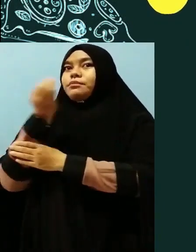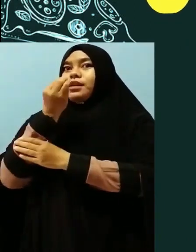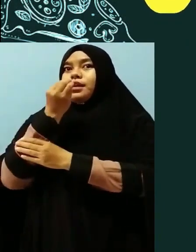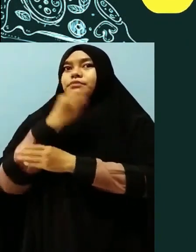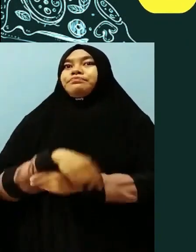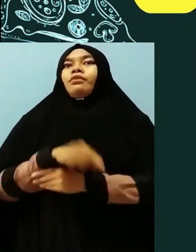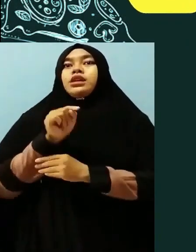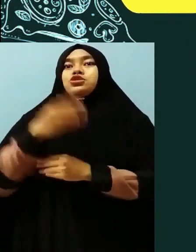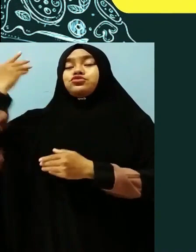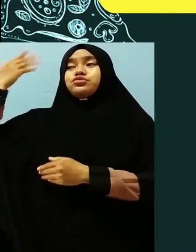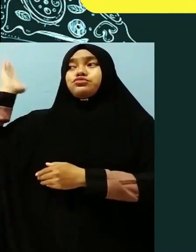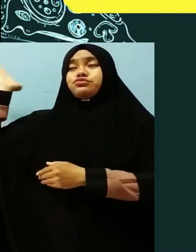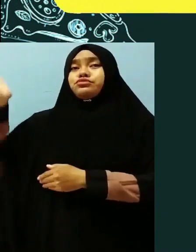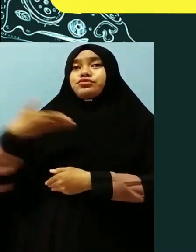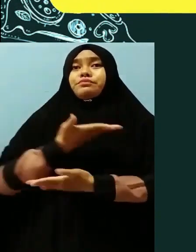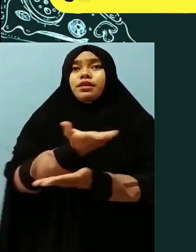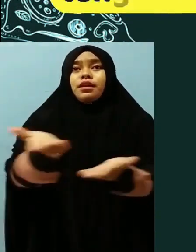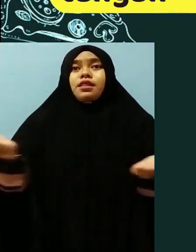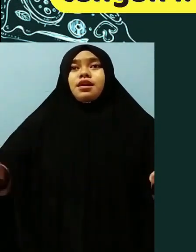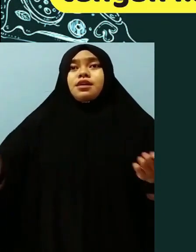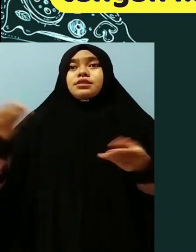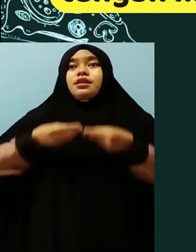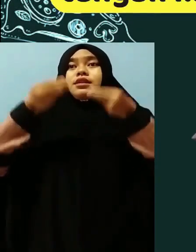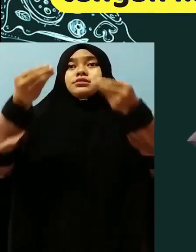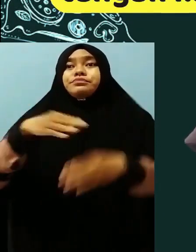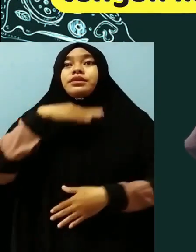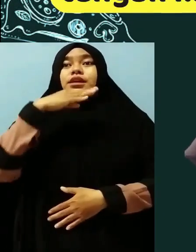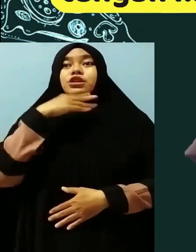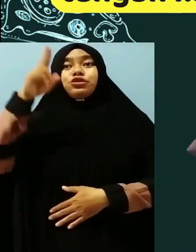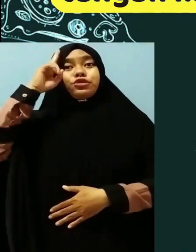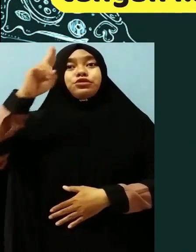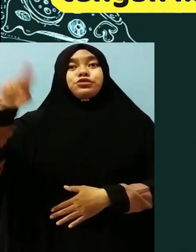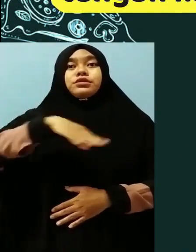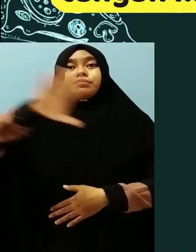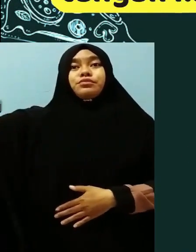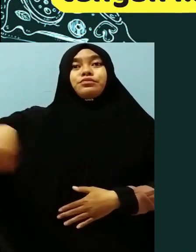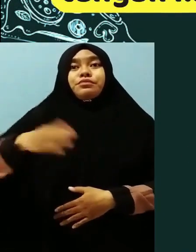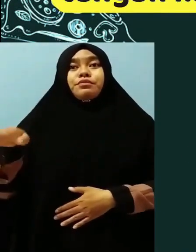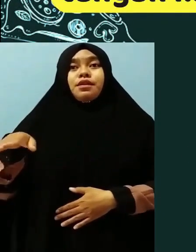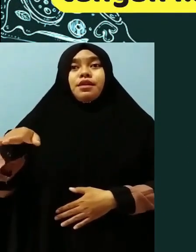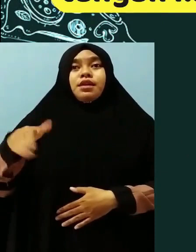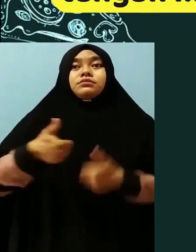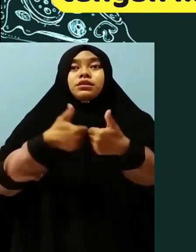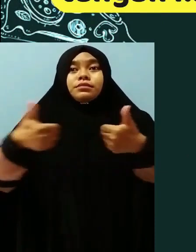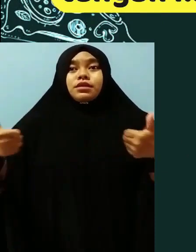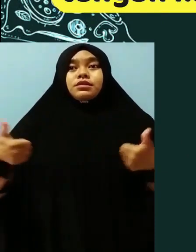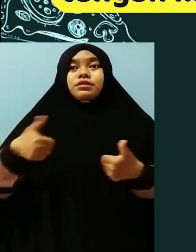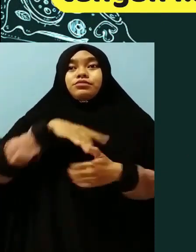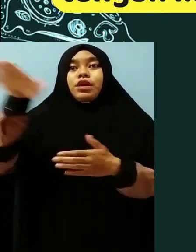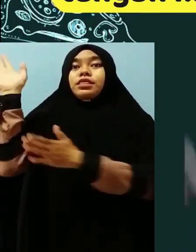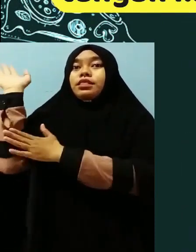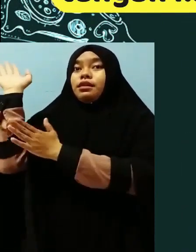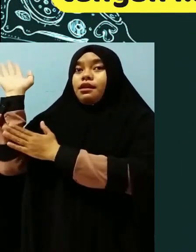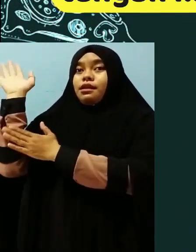Iya, jadi Rasulullah sangat memberikan pengajarannya untuk kalian makan dengan etika yang